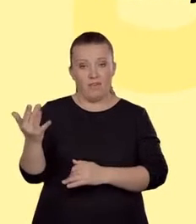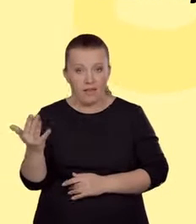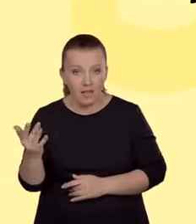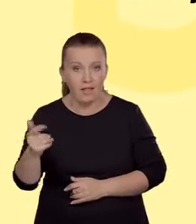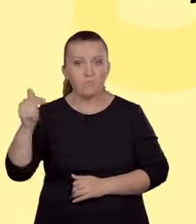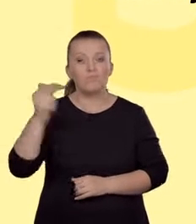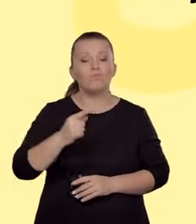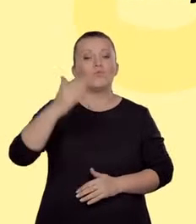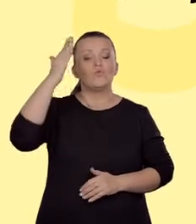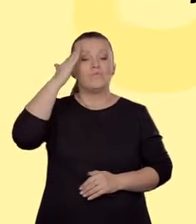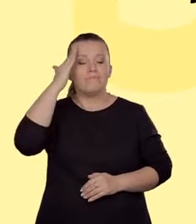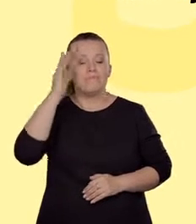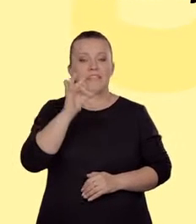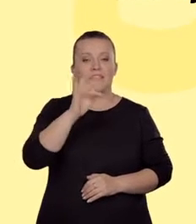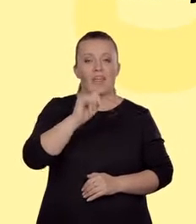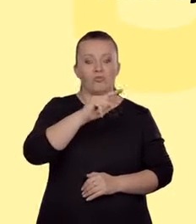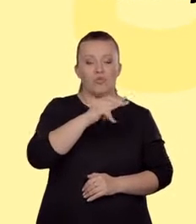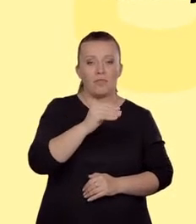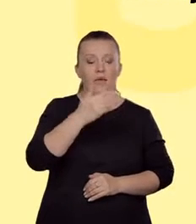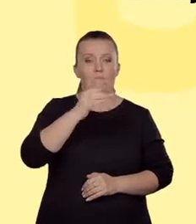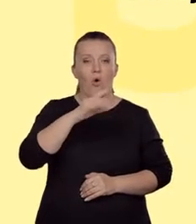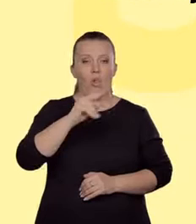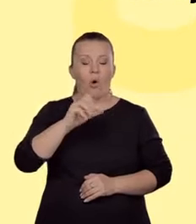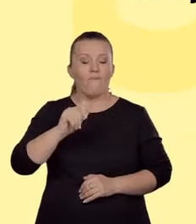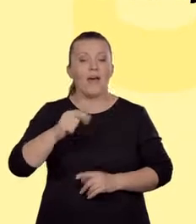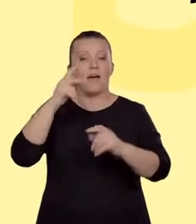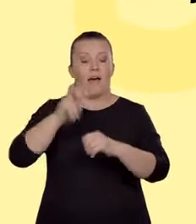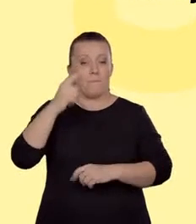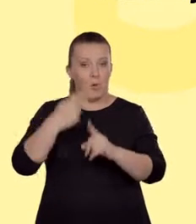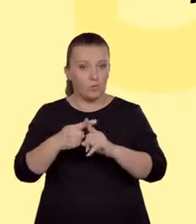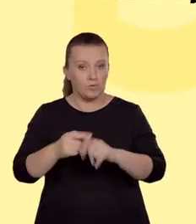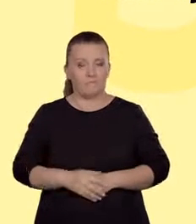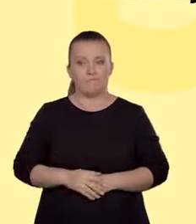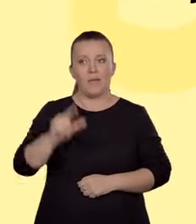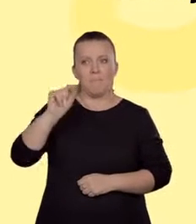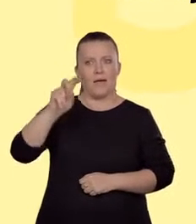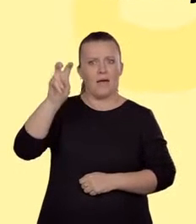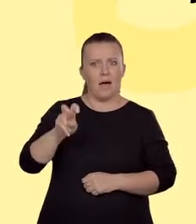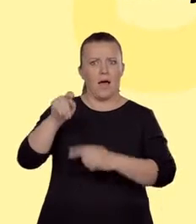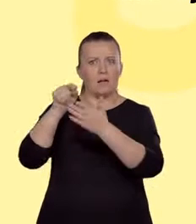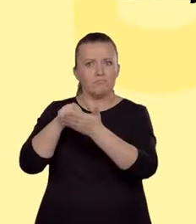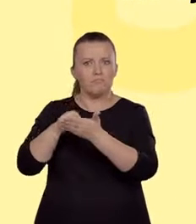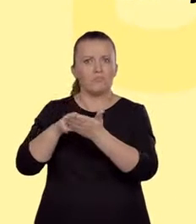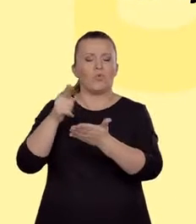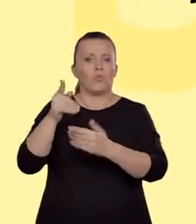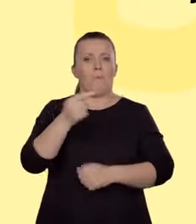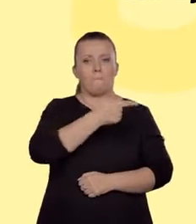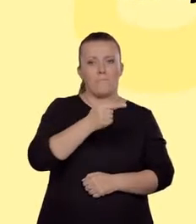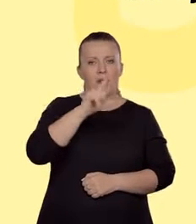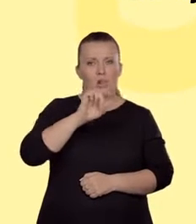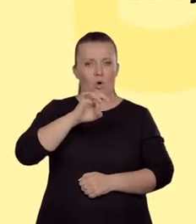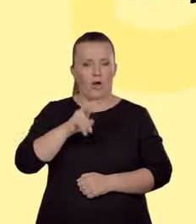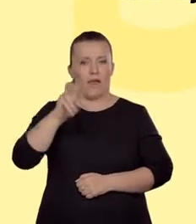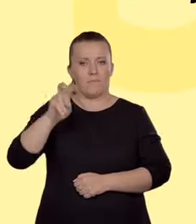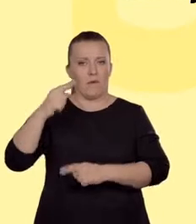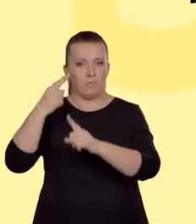znajomość stężenia molowego jonów wodorowych. pH, zgodnie z definicją, to przecież nic innego jak ujemny logarytm